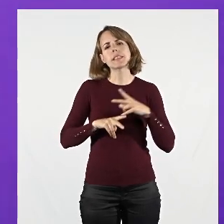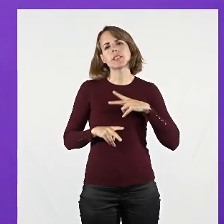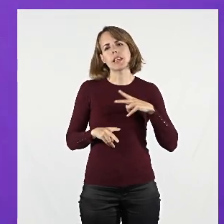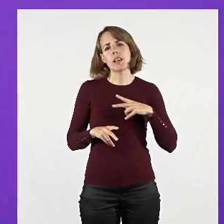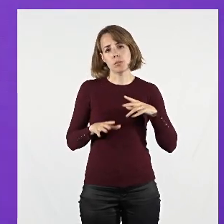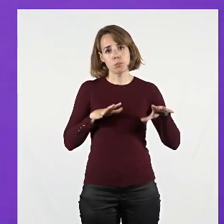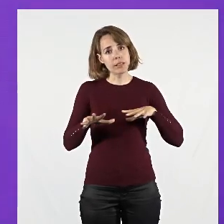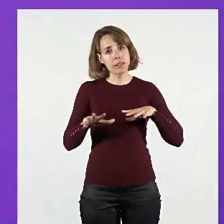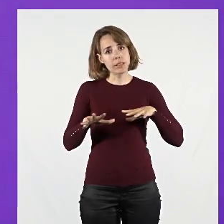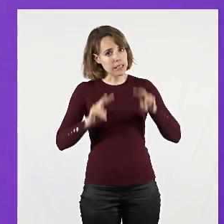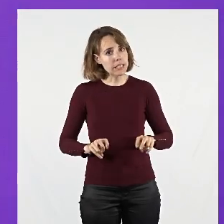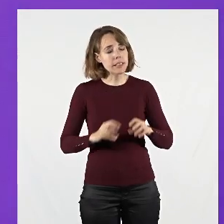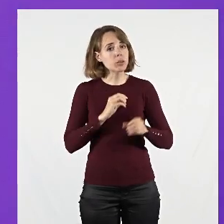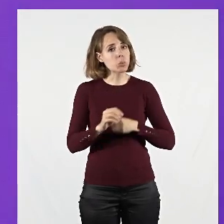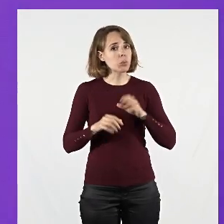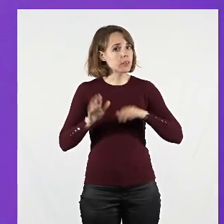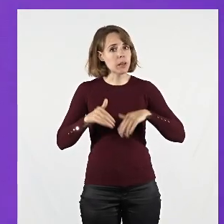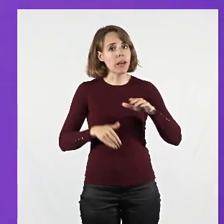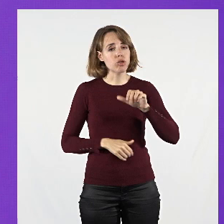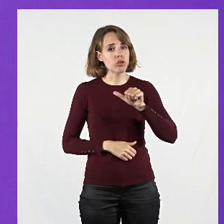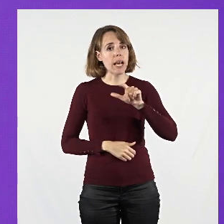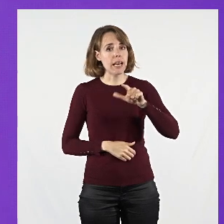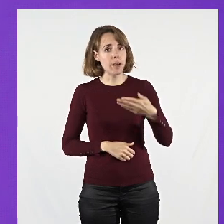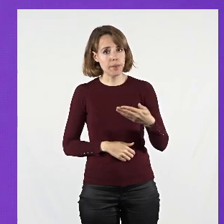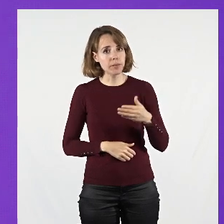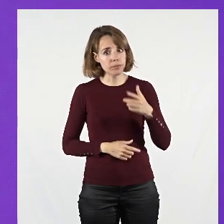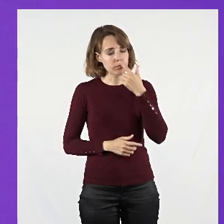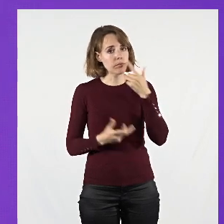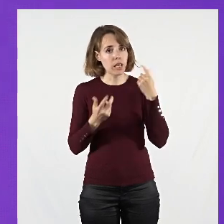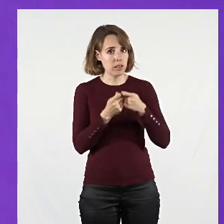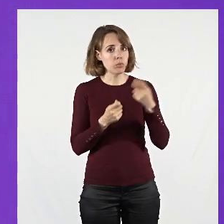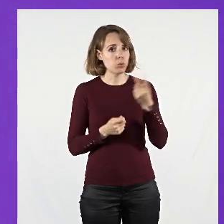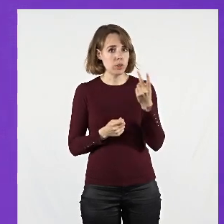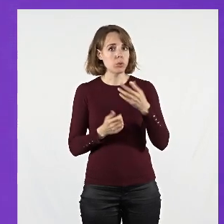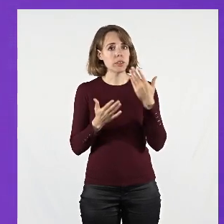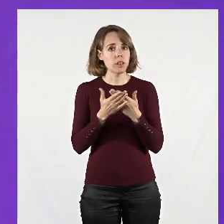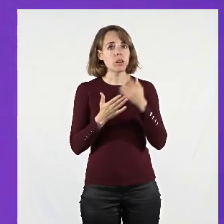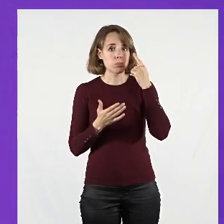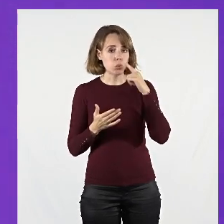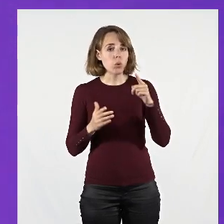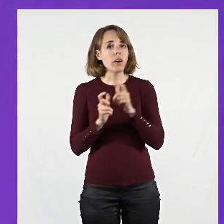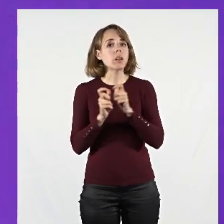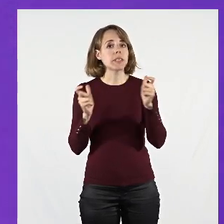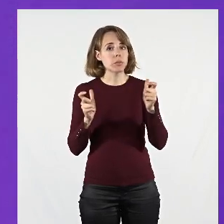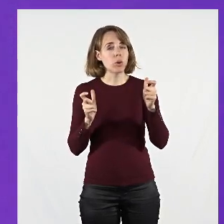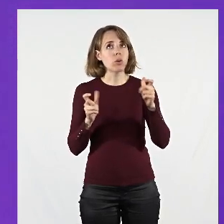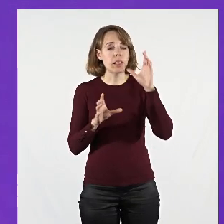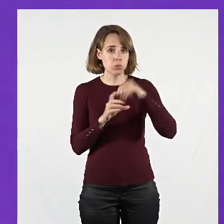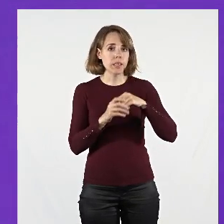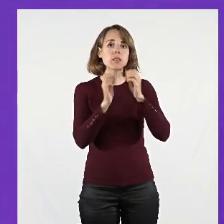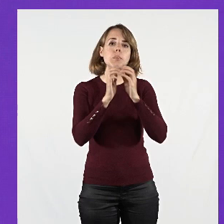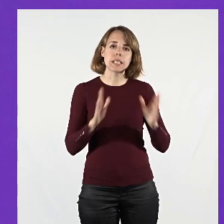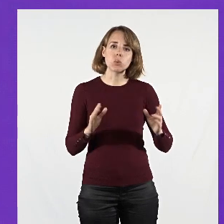bien la démarche ALM, conviennent tous deux à la fois aux établissements, mais aussi au domicile. Alors, bien évidemment, il faut prendre en compte